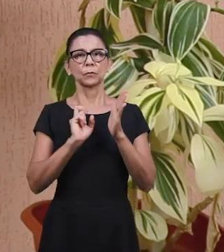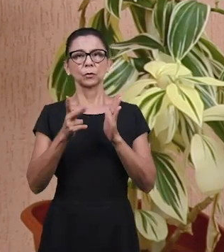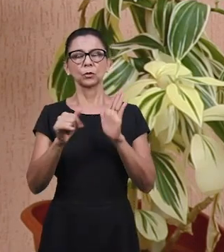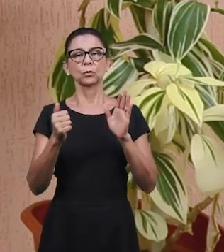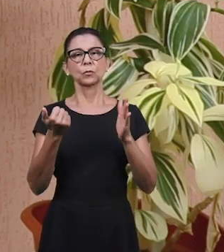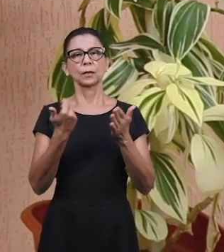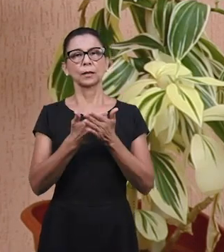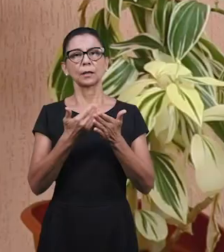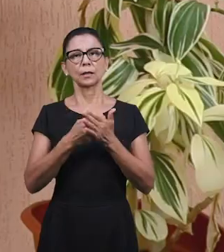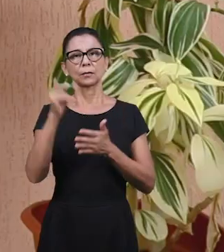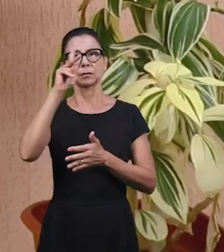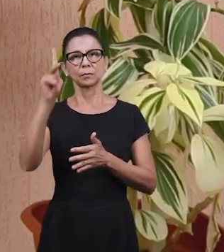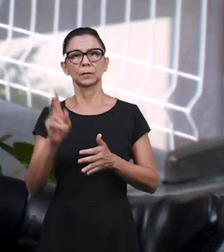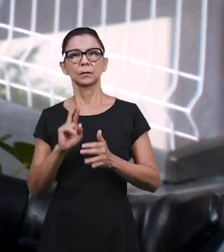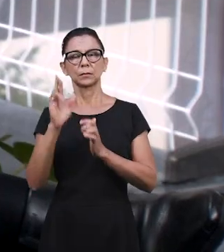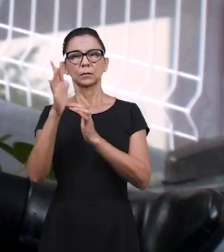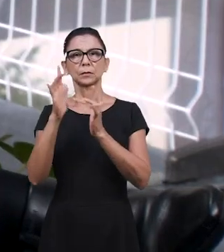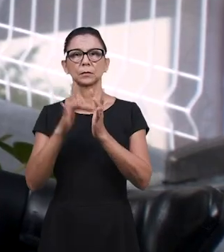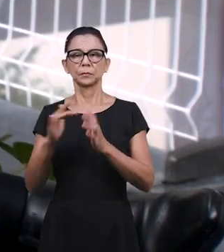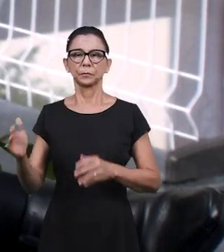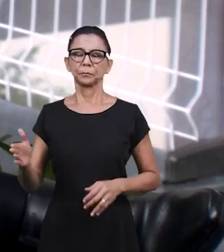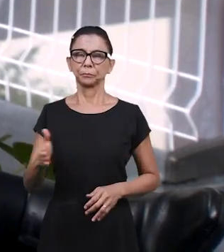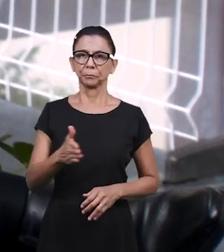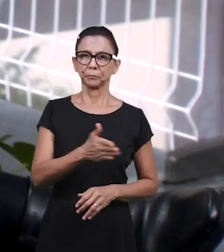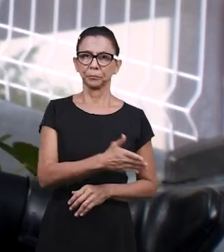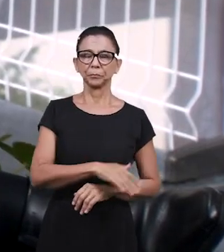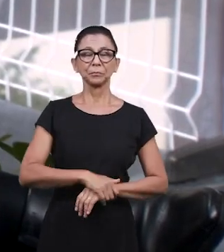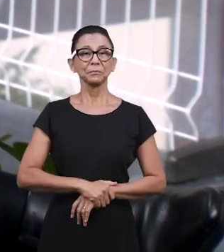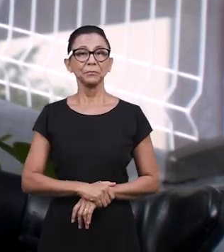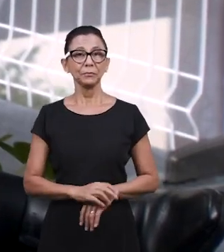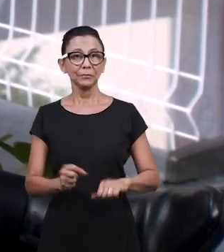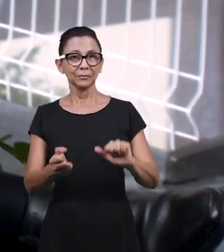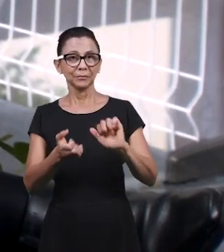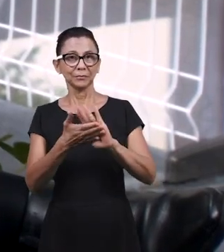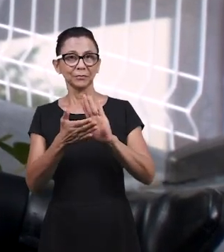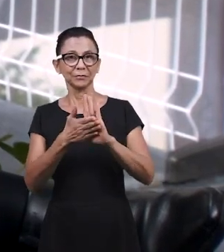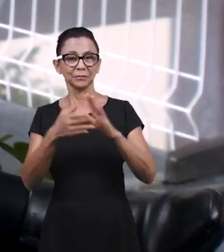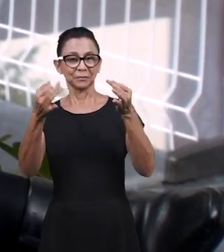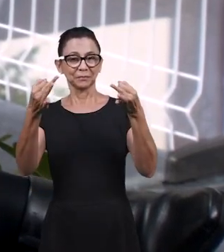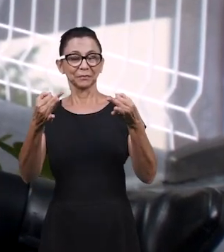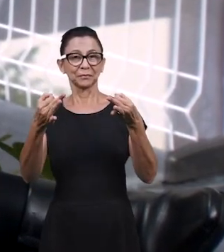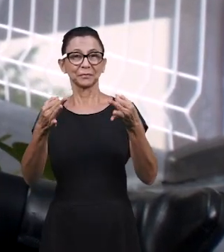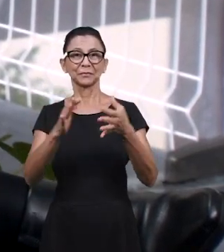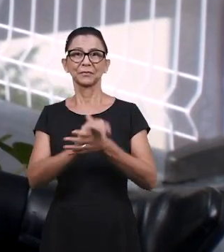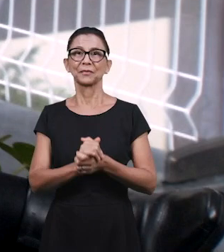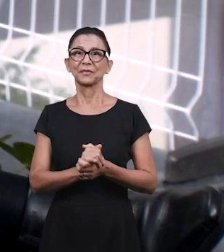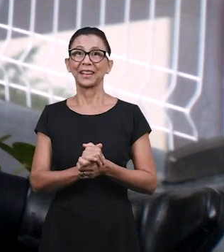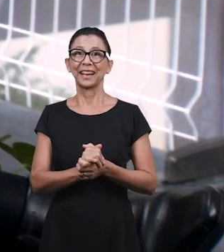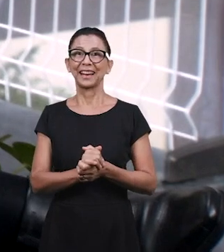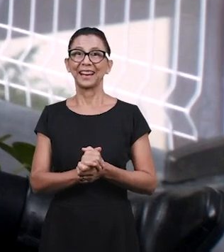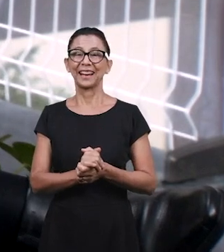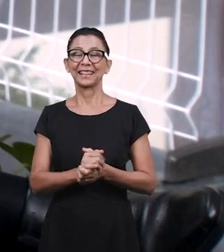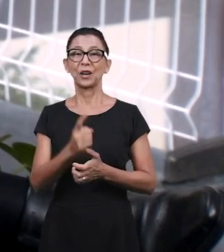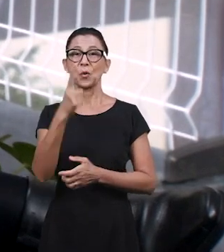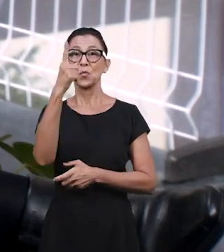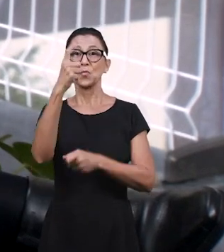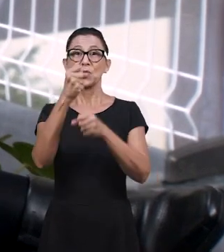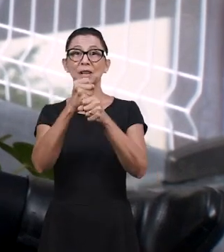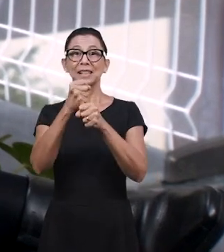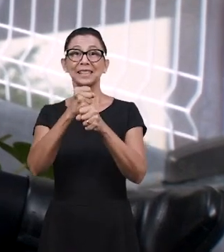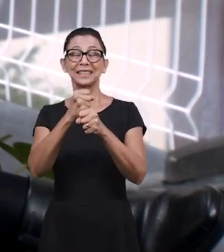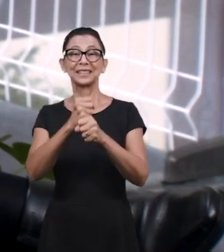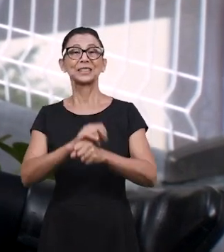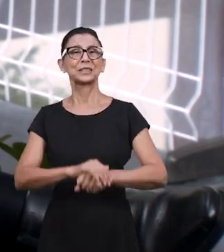au prochain programme, la paix du Seigneur. Et le volet Parfaite louange a complété sa première année. Le long de